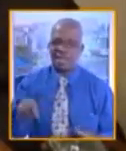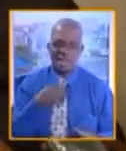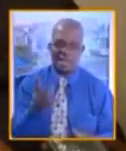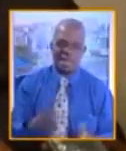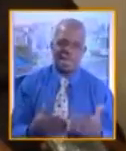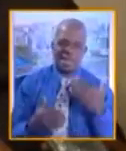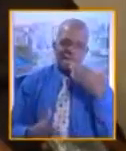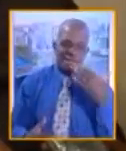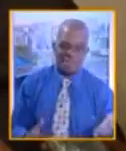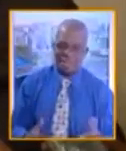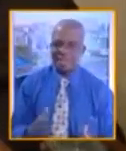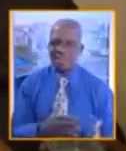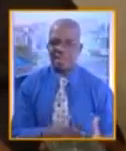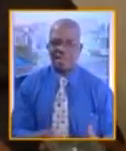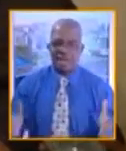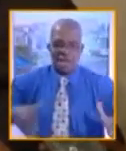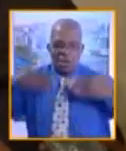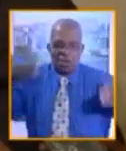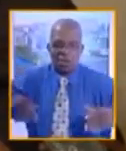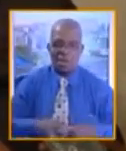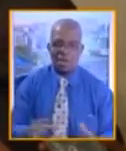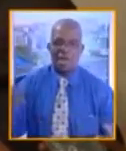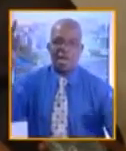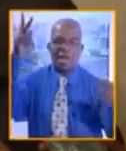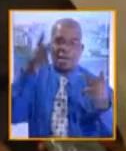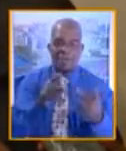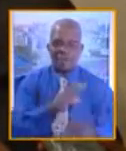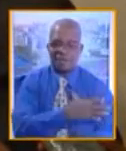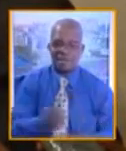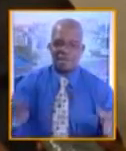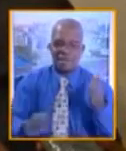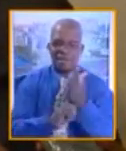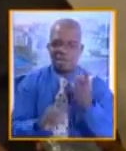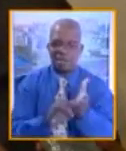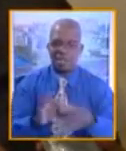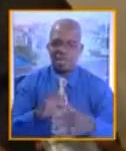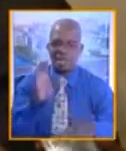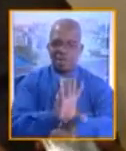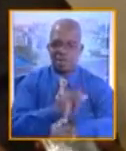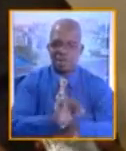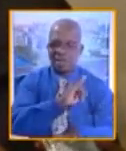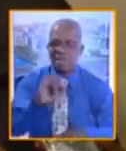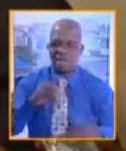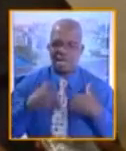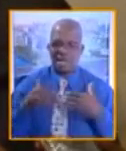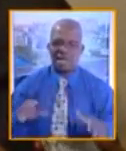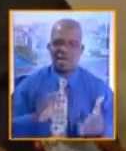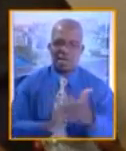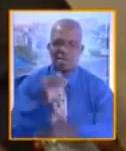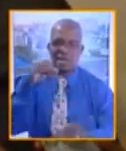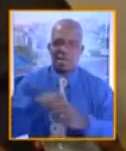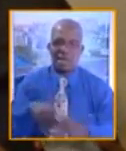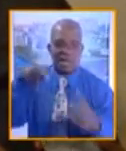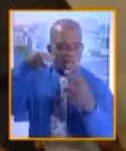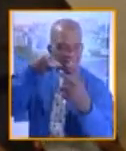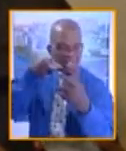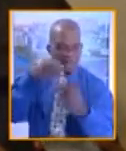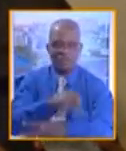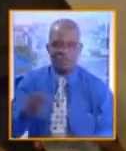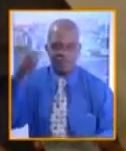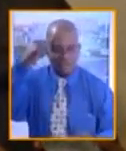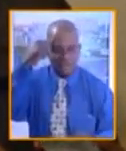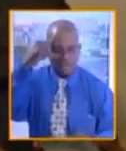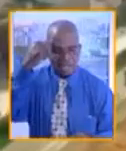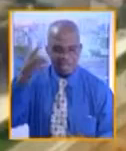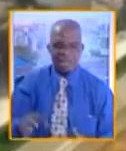les performances économiques de la Côte d'Ivoire et a confiance dans la vision que le président a